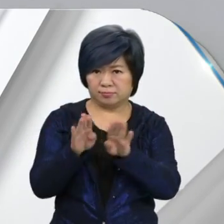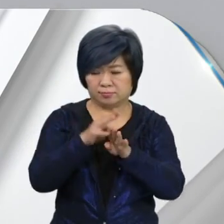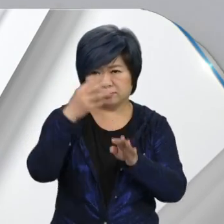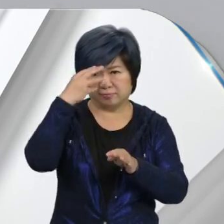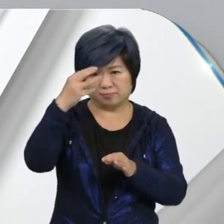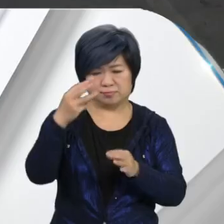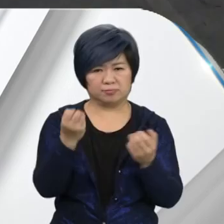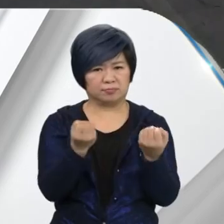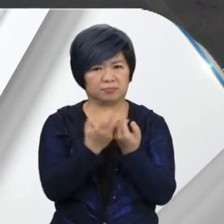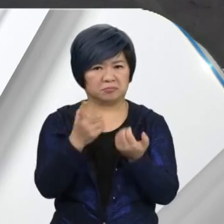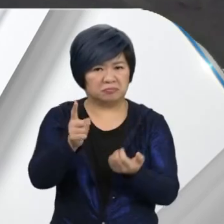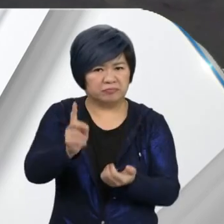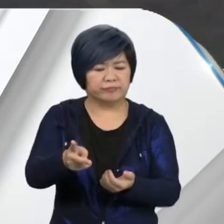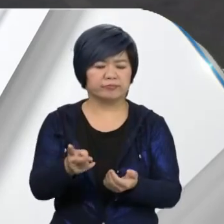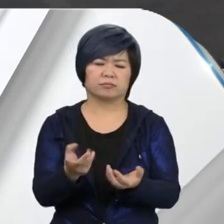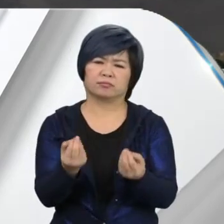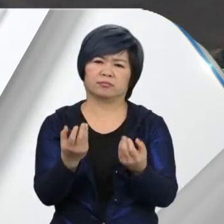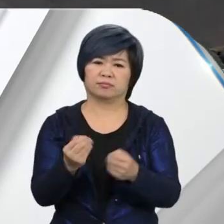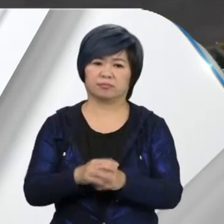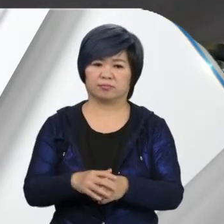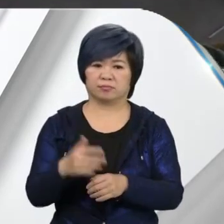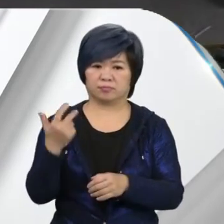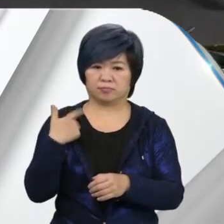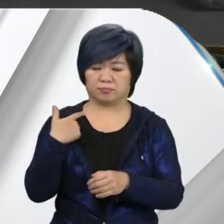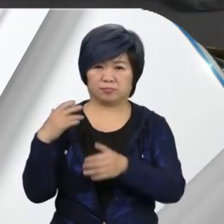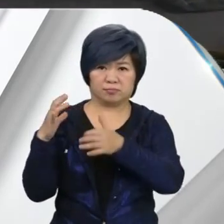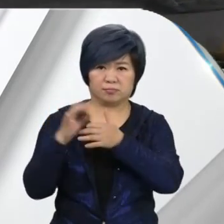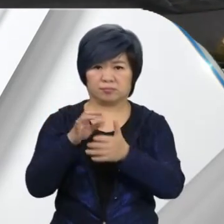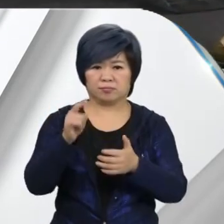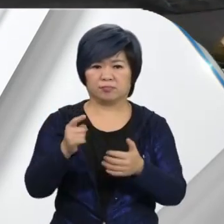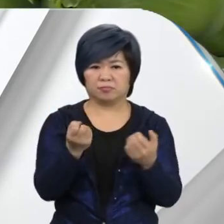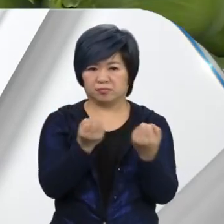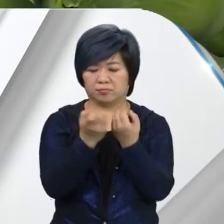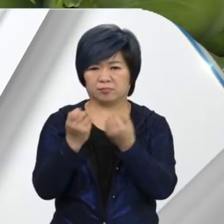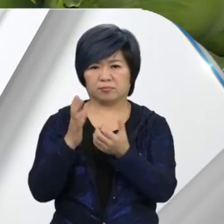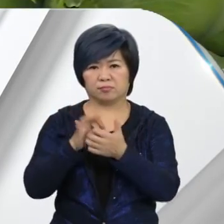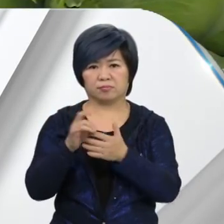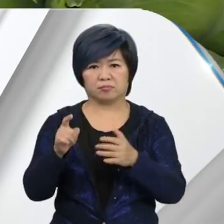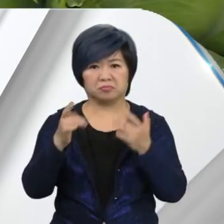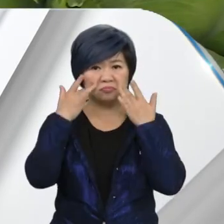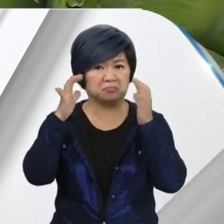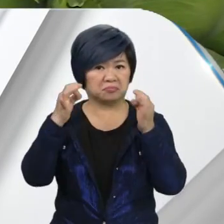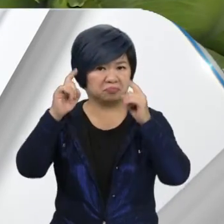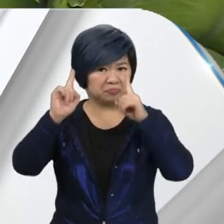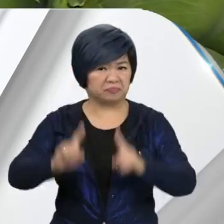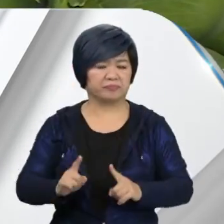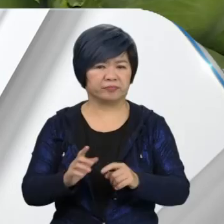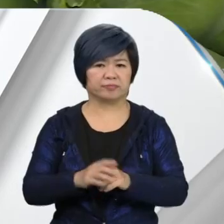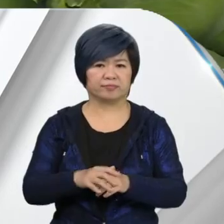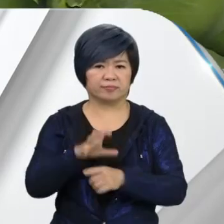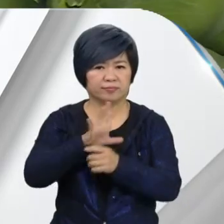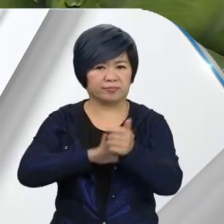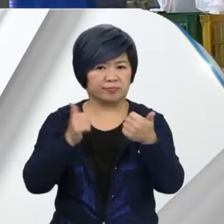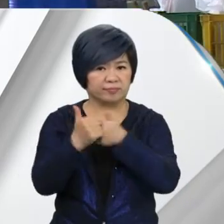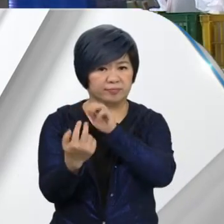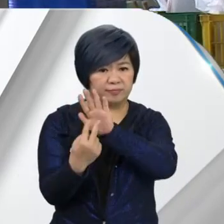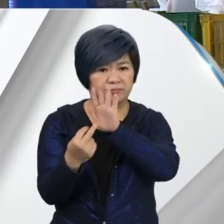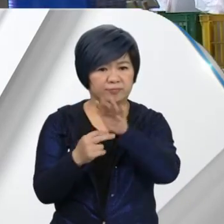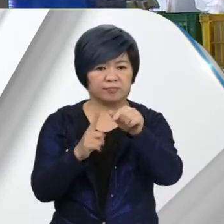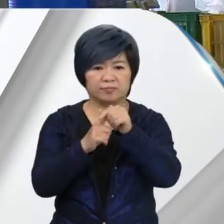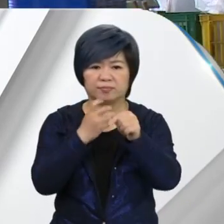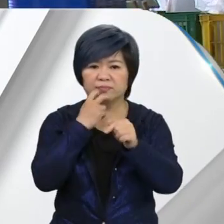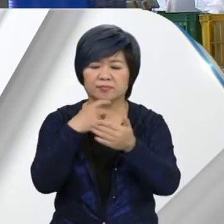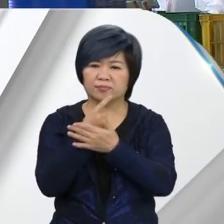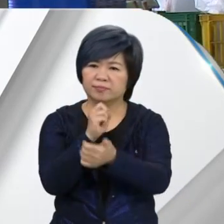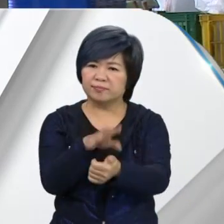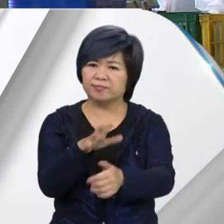样的一个情势。 上摆被农连跌两年，引起其他微缩菜价跌到无价。农民讲，中央军可建议